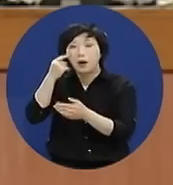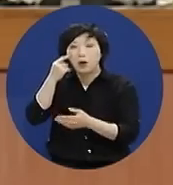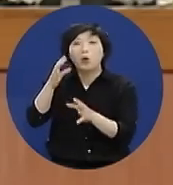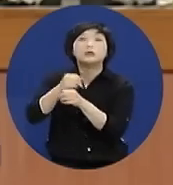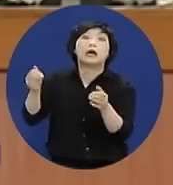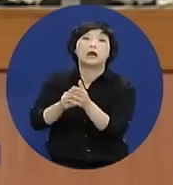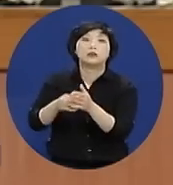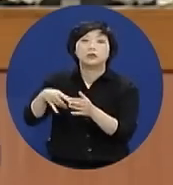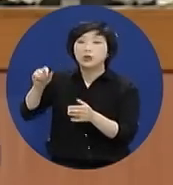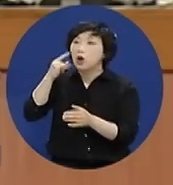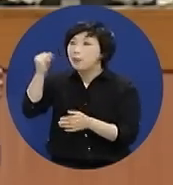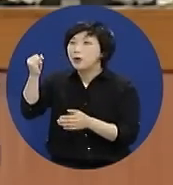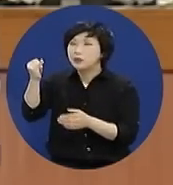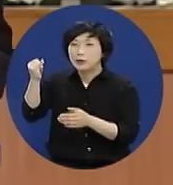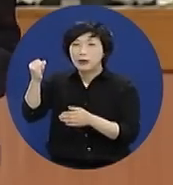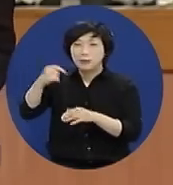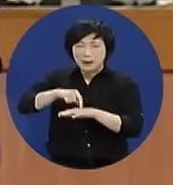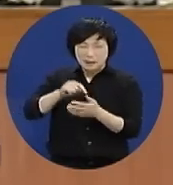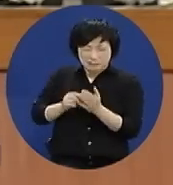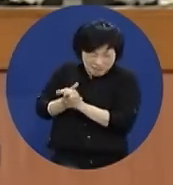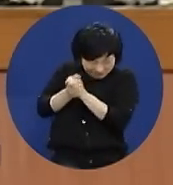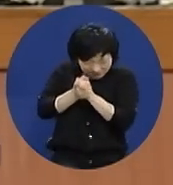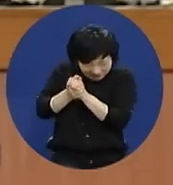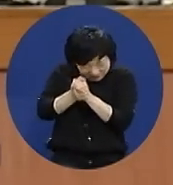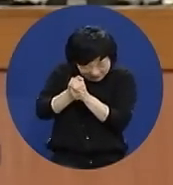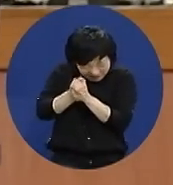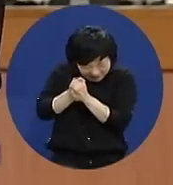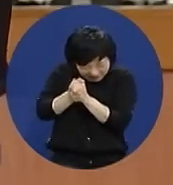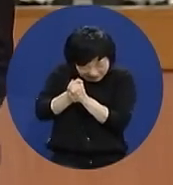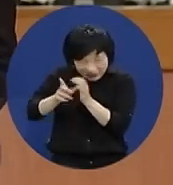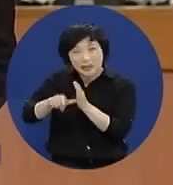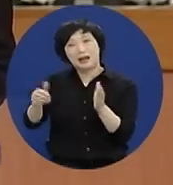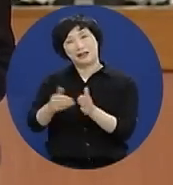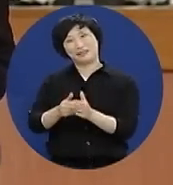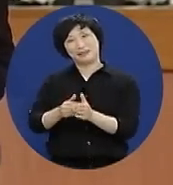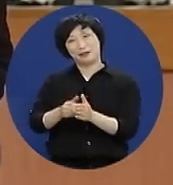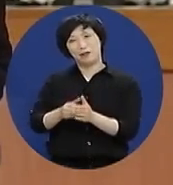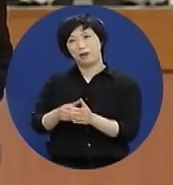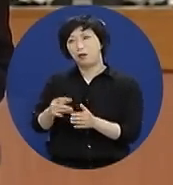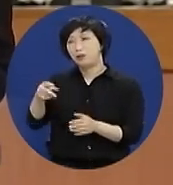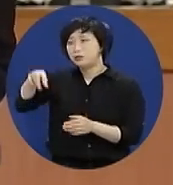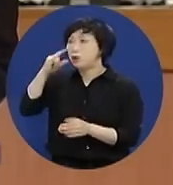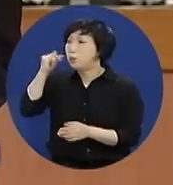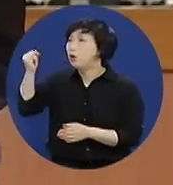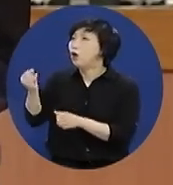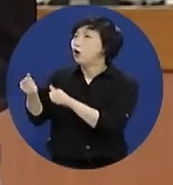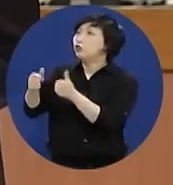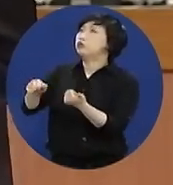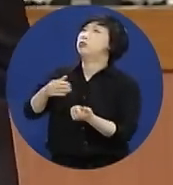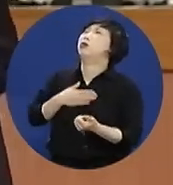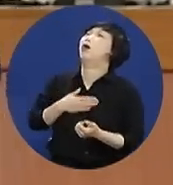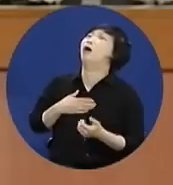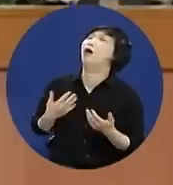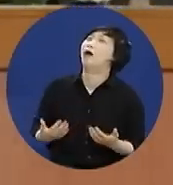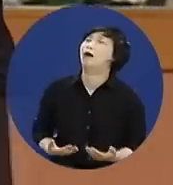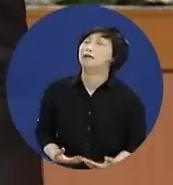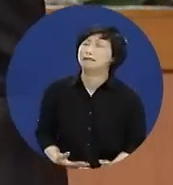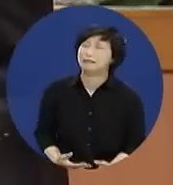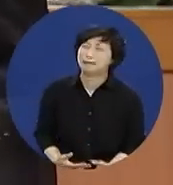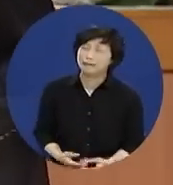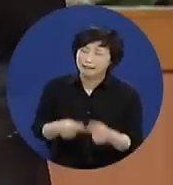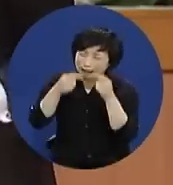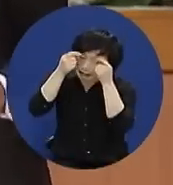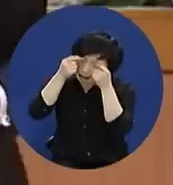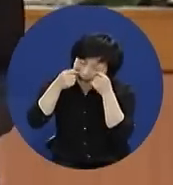ですかシトと上が映ってシトが亡くなられると黒い服を着て泣き